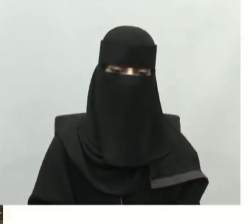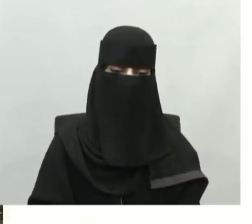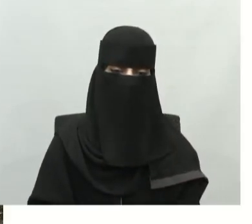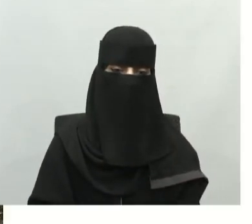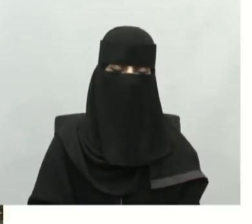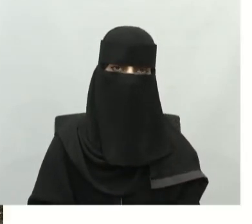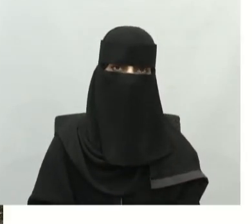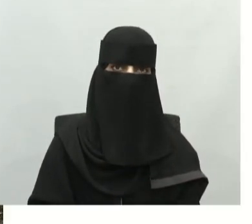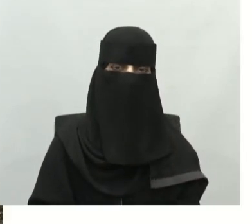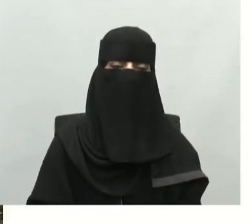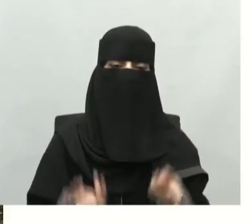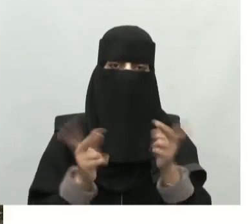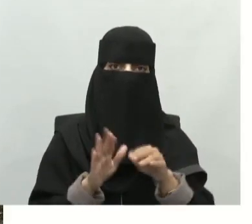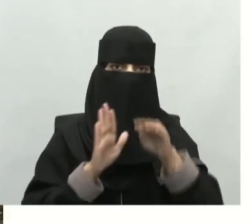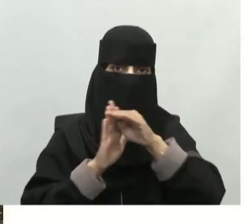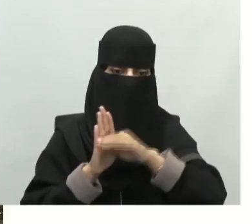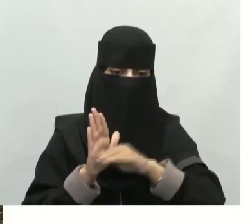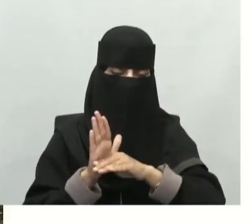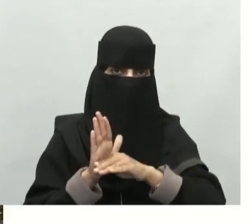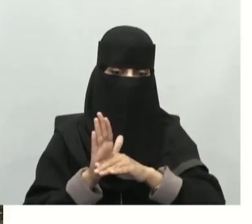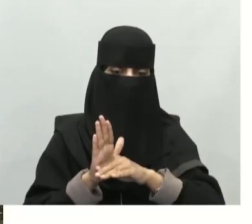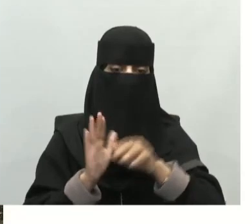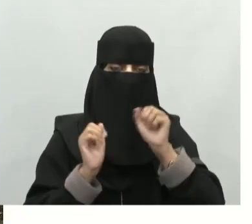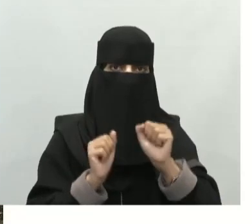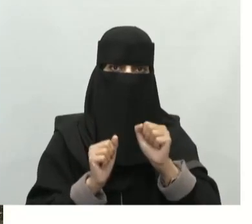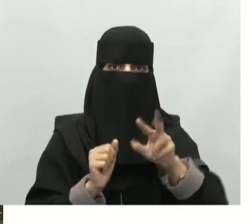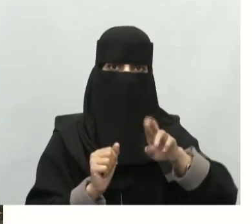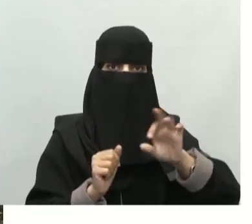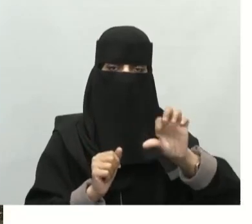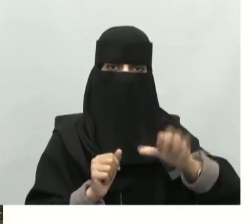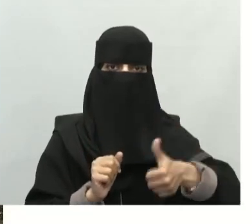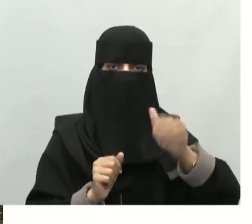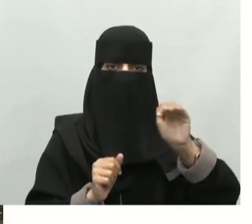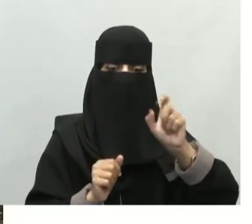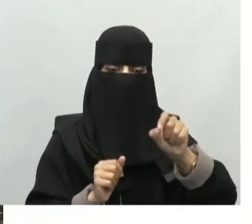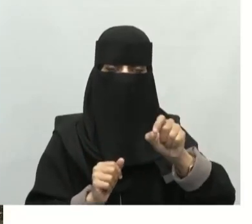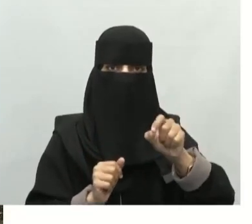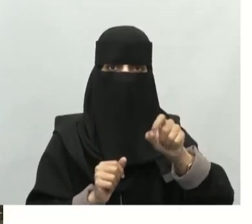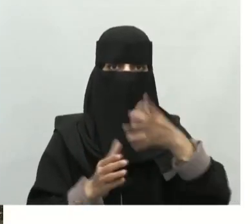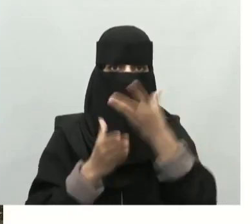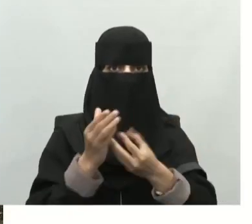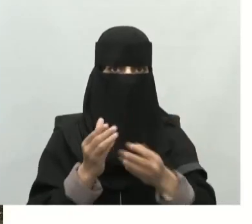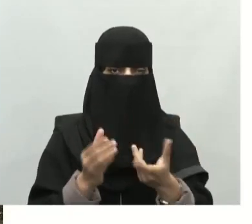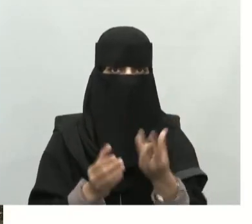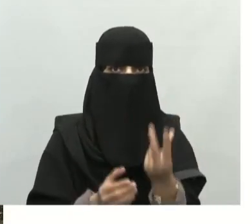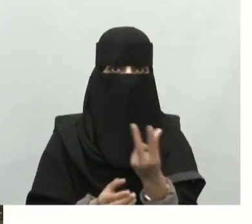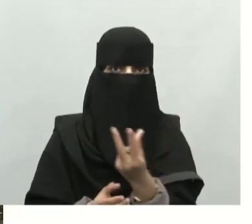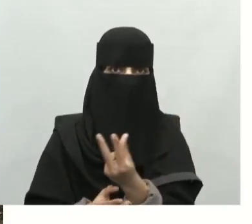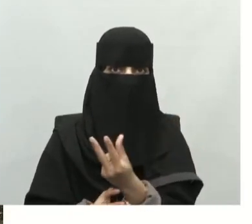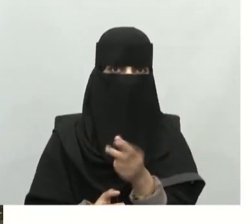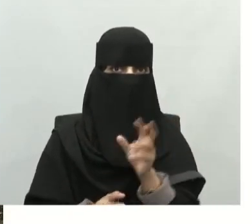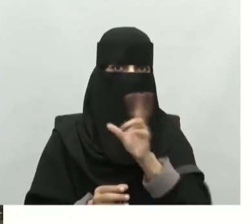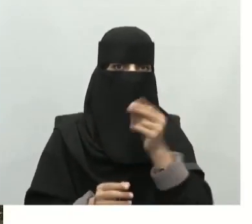بشيء ايضا من خصائص الزواحف تضع بيض من الذي يضع بيض